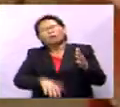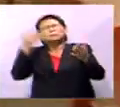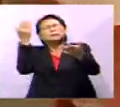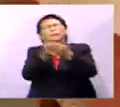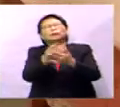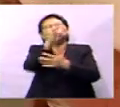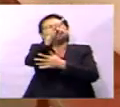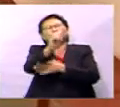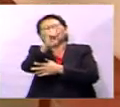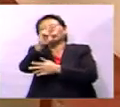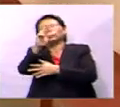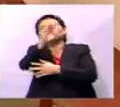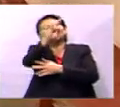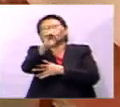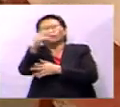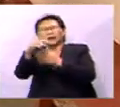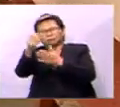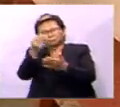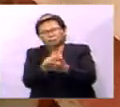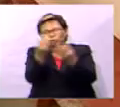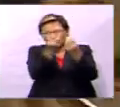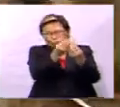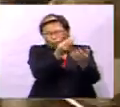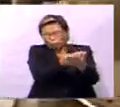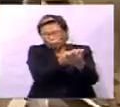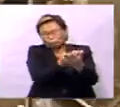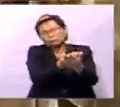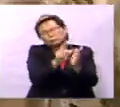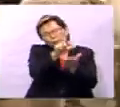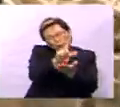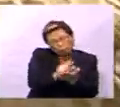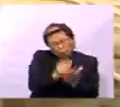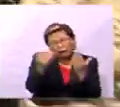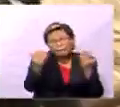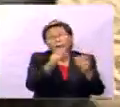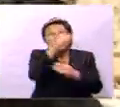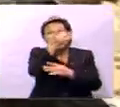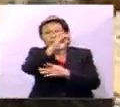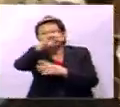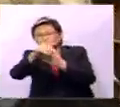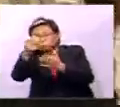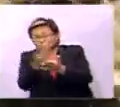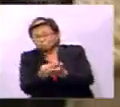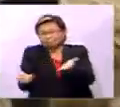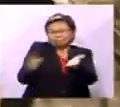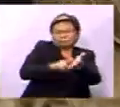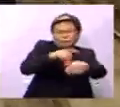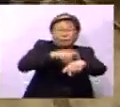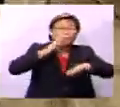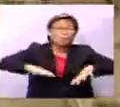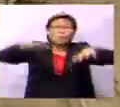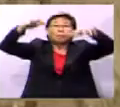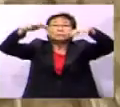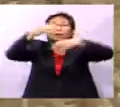mencecah RM70,000. Bagaimanapun, jumlah tersebut jauh lebih rendah berbanding lebih RM18 juta yang dicatat semasa banjir